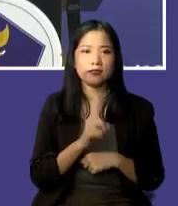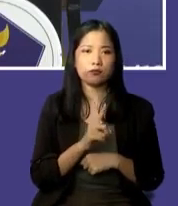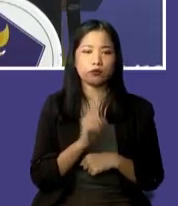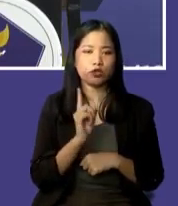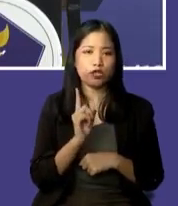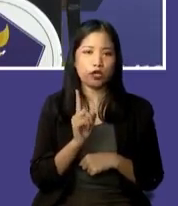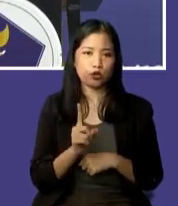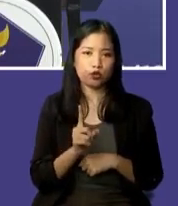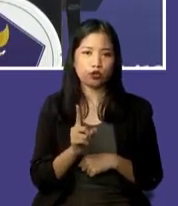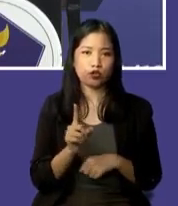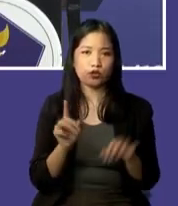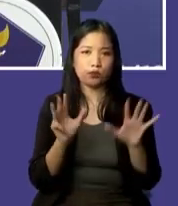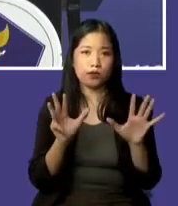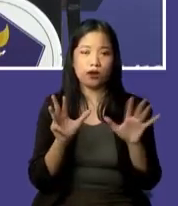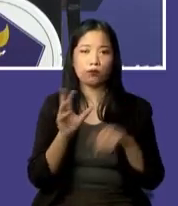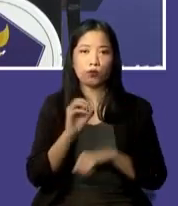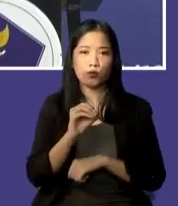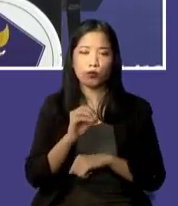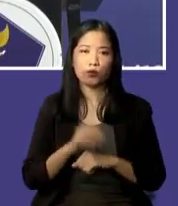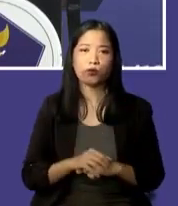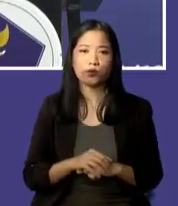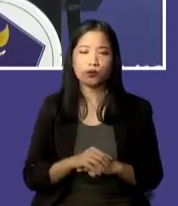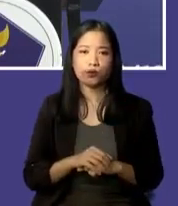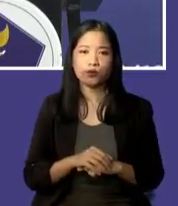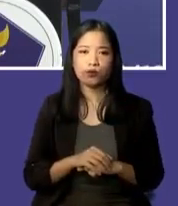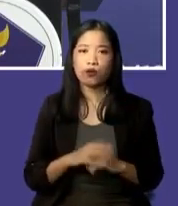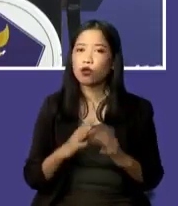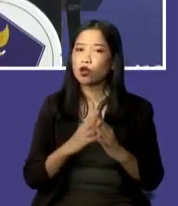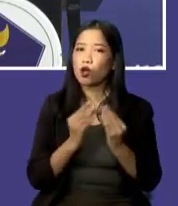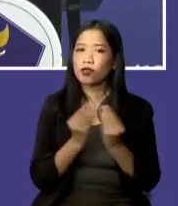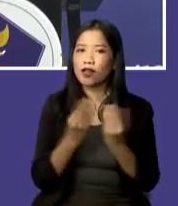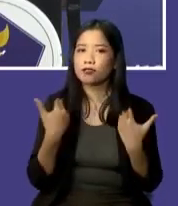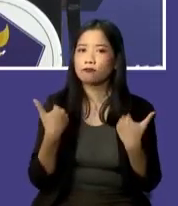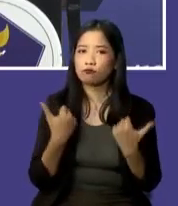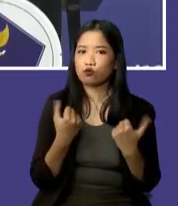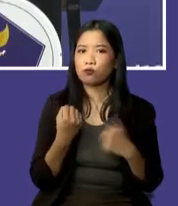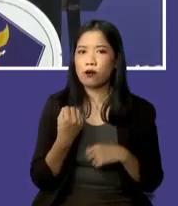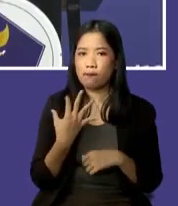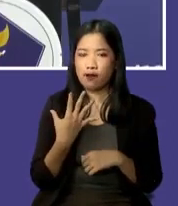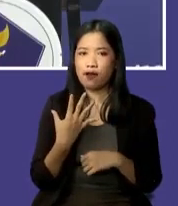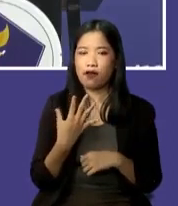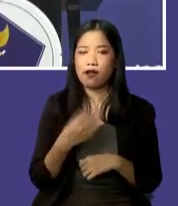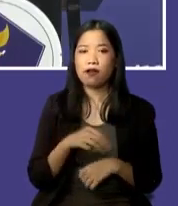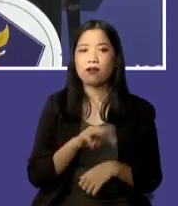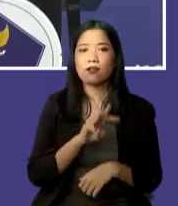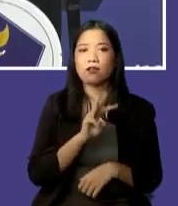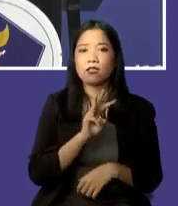1.190 orang. Sehingga total sembuh menjadi